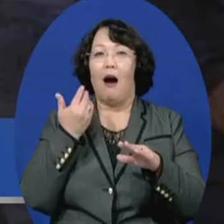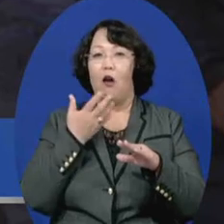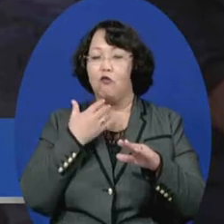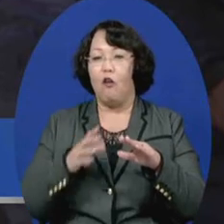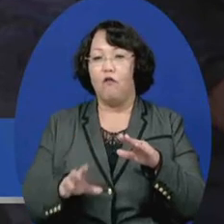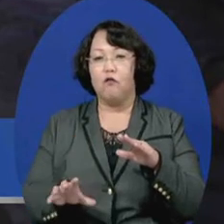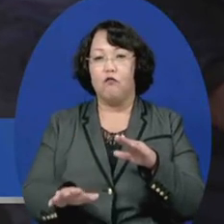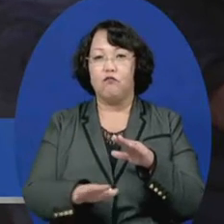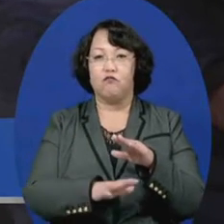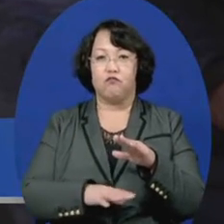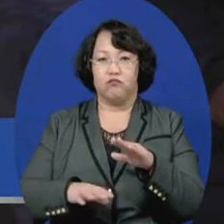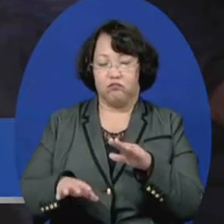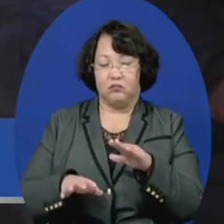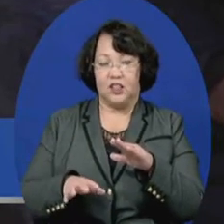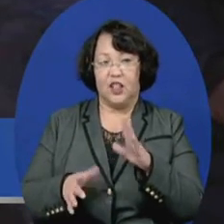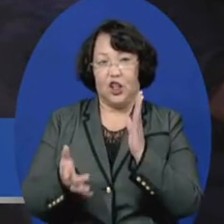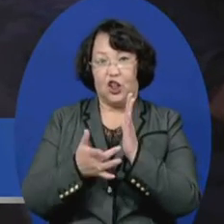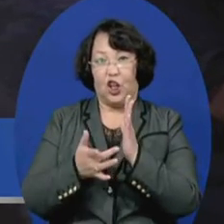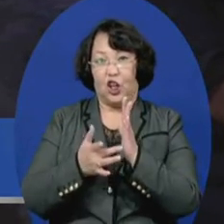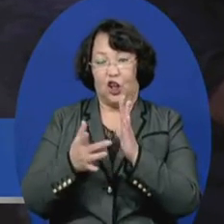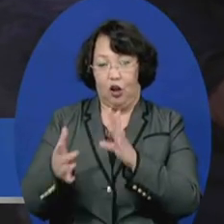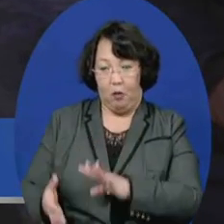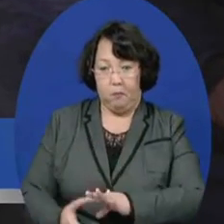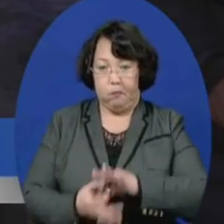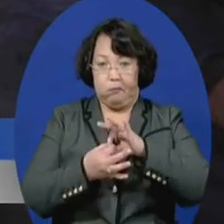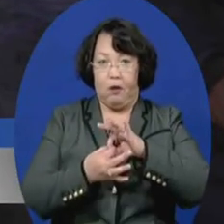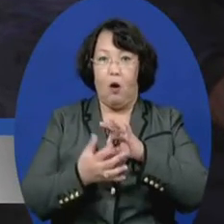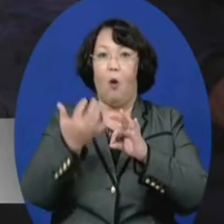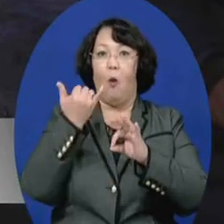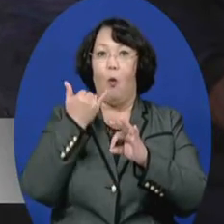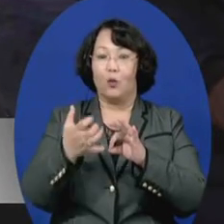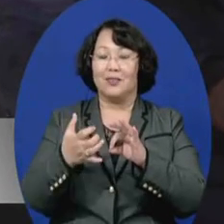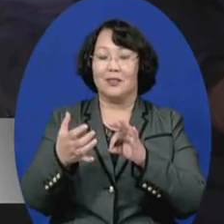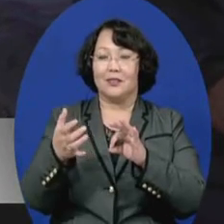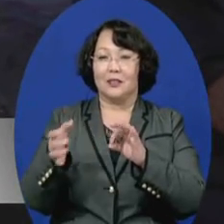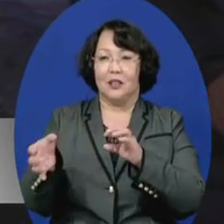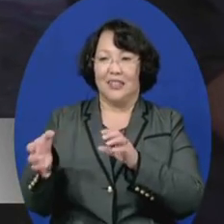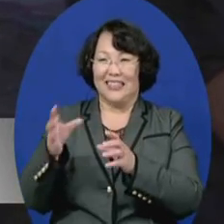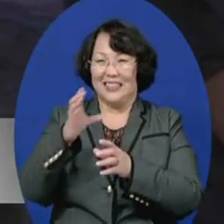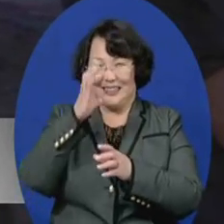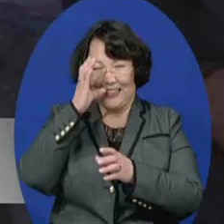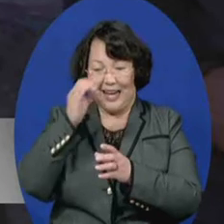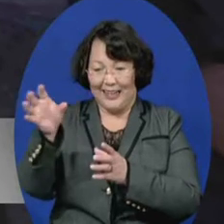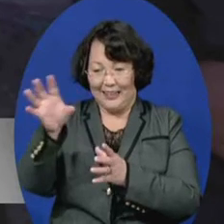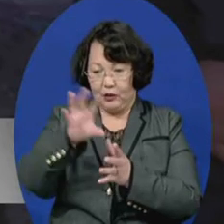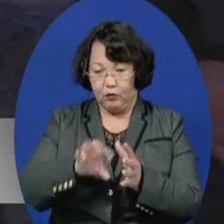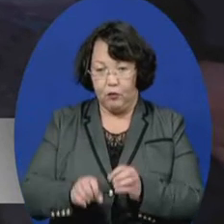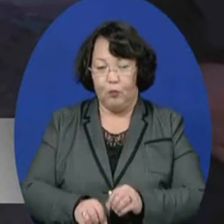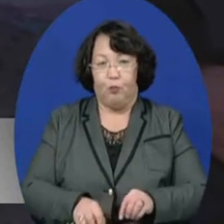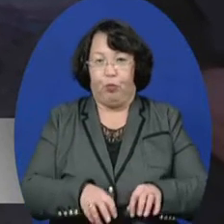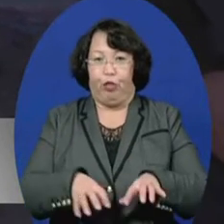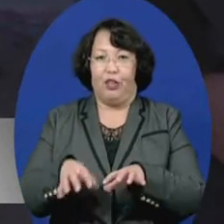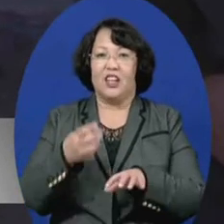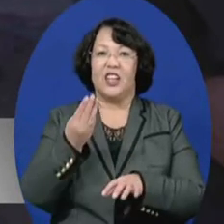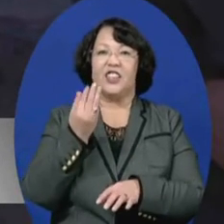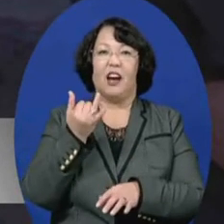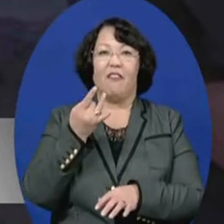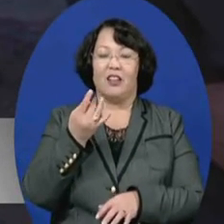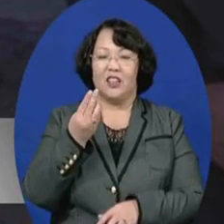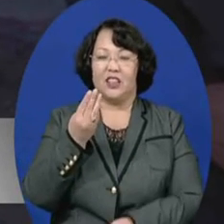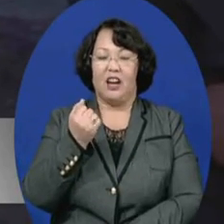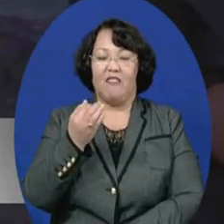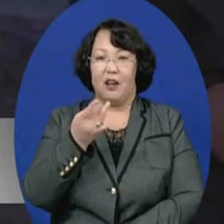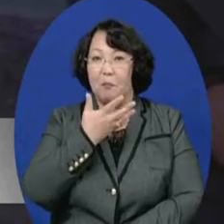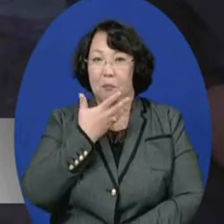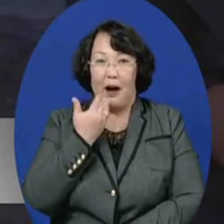технологи ашиглаад тэгээ гарч байгаа нөгөө саарл усаа хөрсөнд нь өрд нь шингээгээд тэгээ лаг шавар баг гардаг. За энэ технологи нь өөрөө